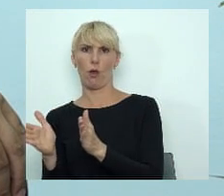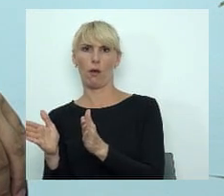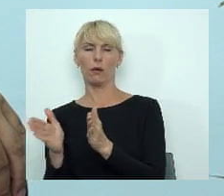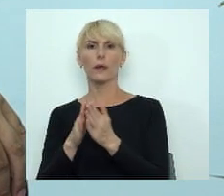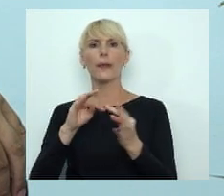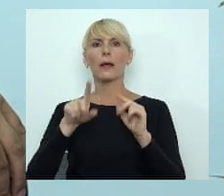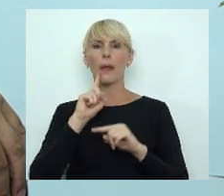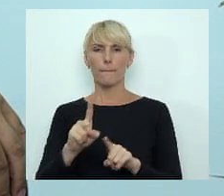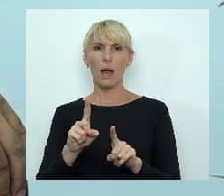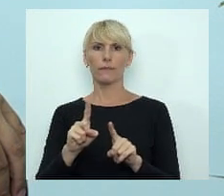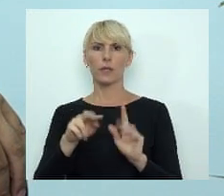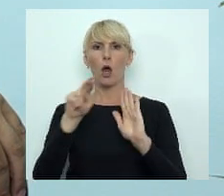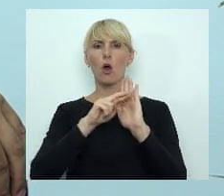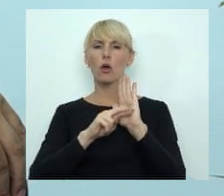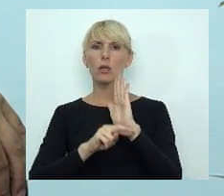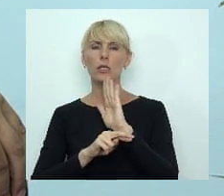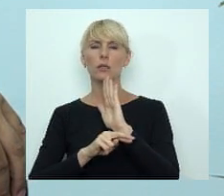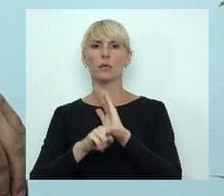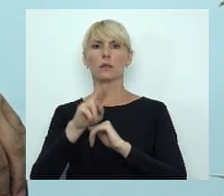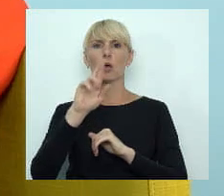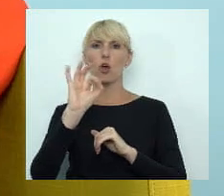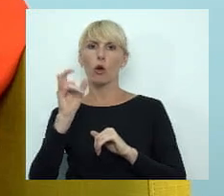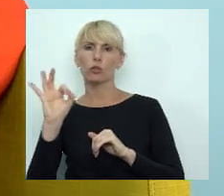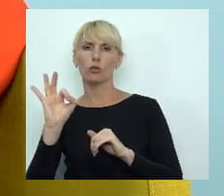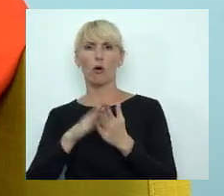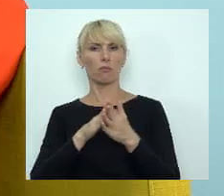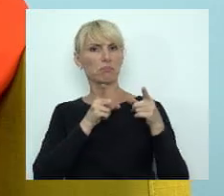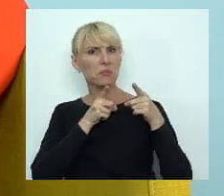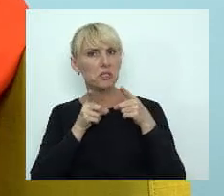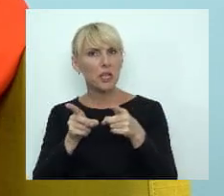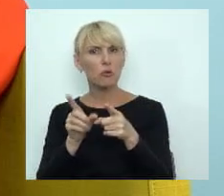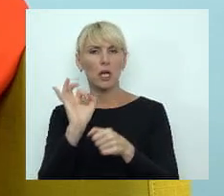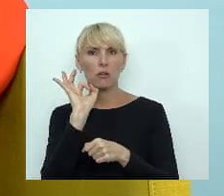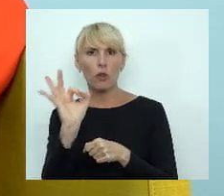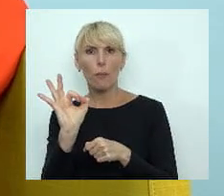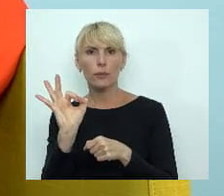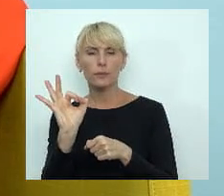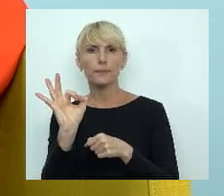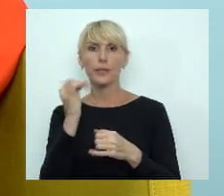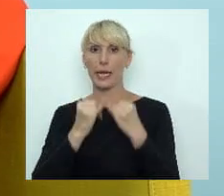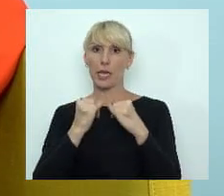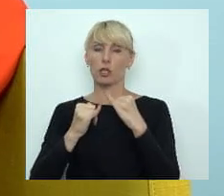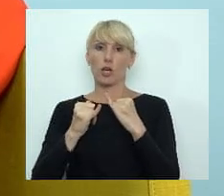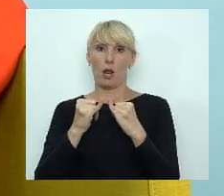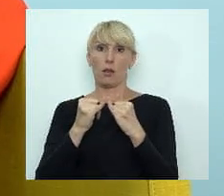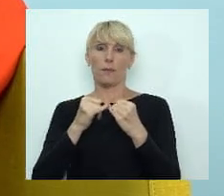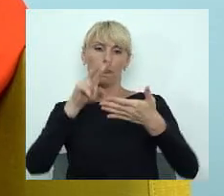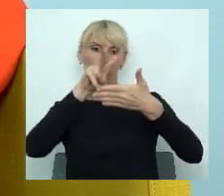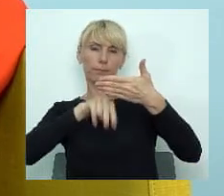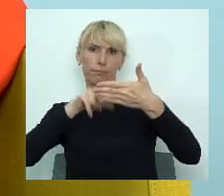rygory wynikające z RODO to rygory, które idą w dobrym kierunku. Zobaczmy, proszę Państwa, jeżeli wczytamy się w